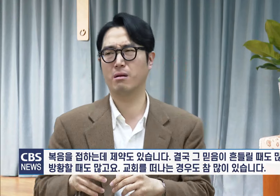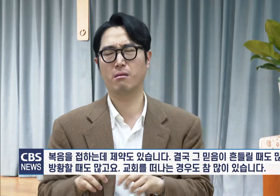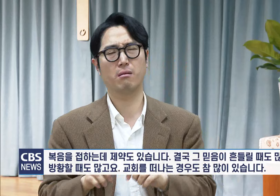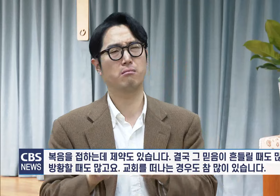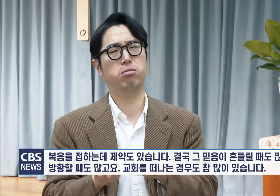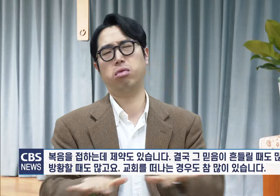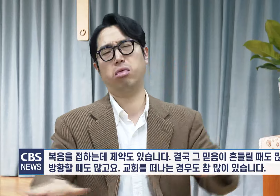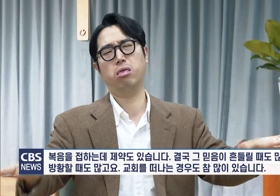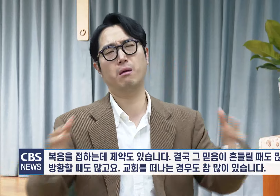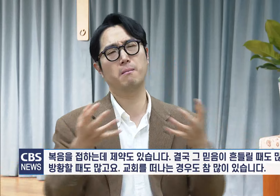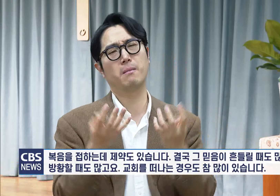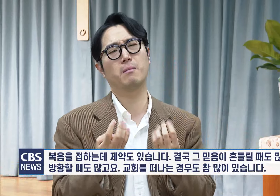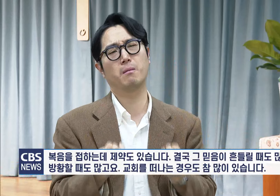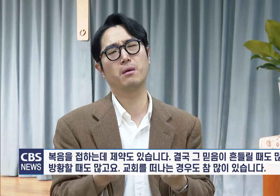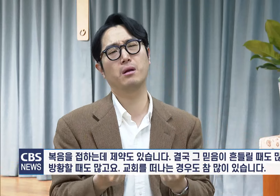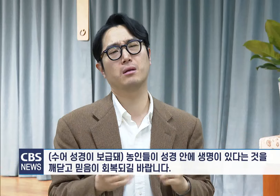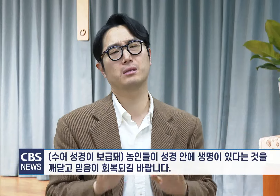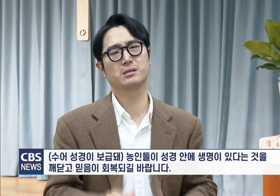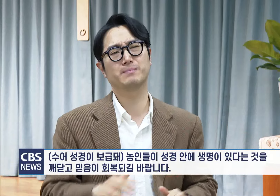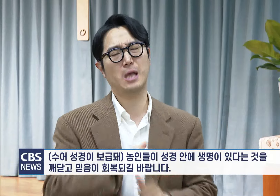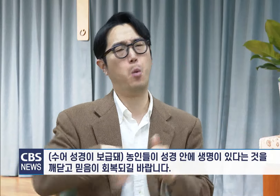교회를 떠나는 경우도 참 많이 있습니다.